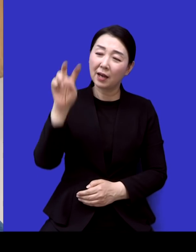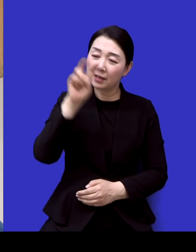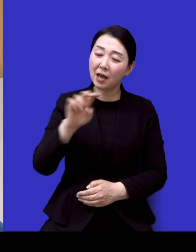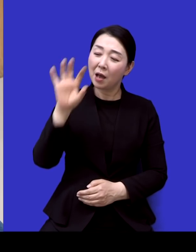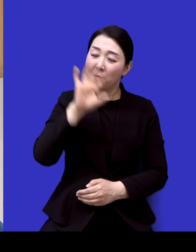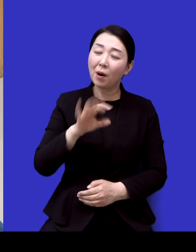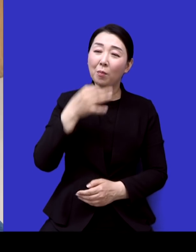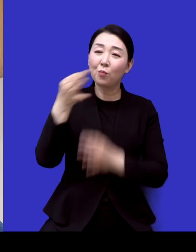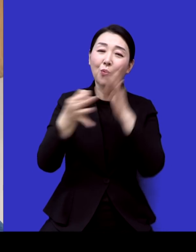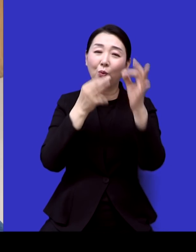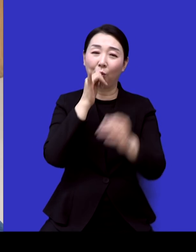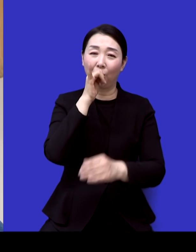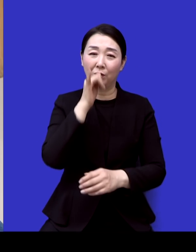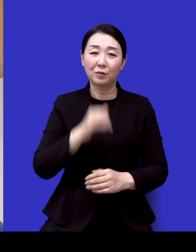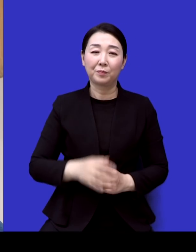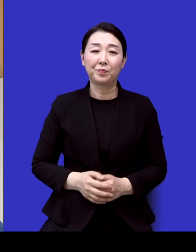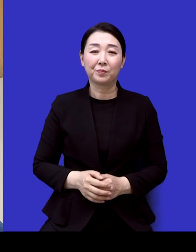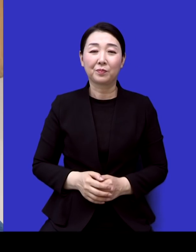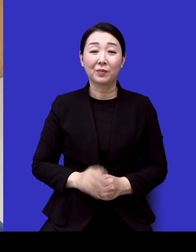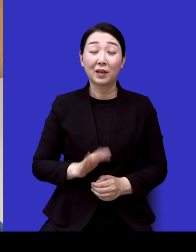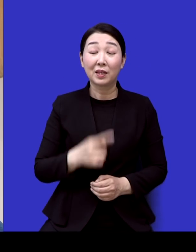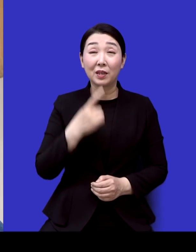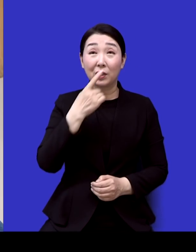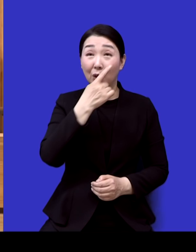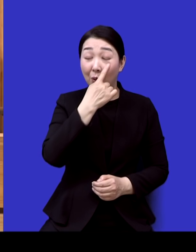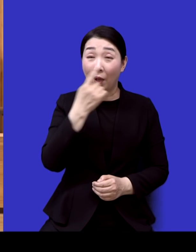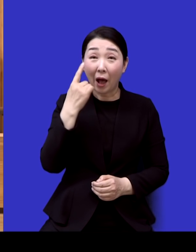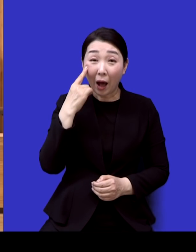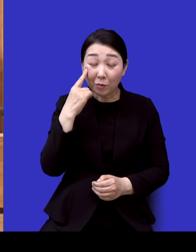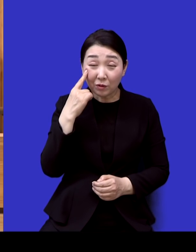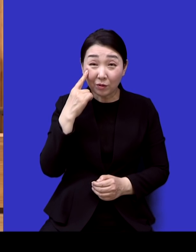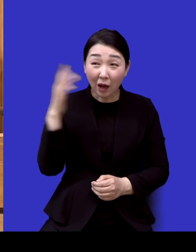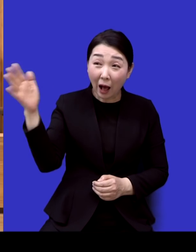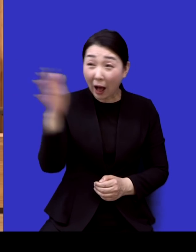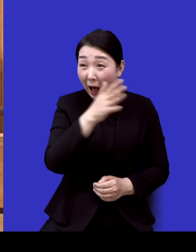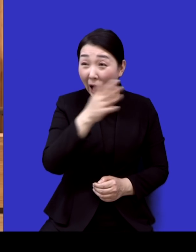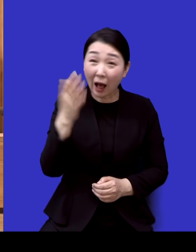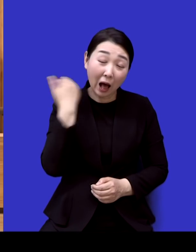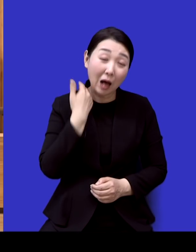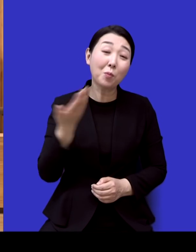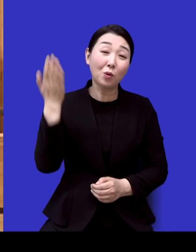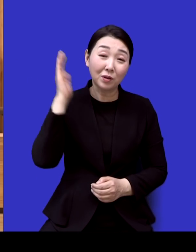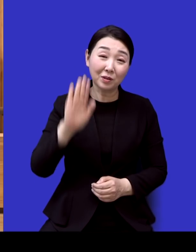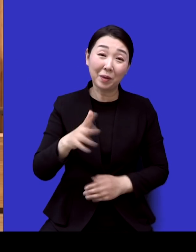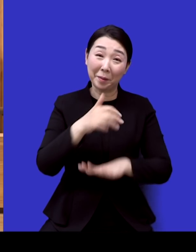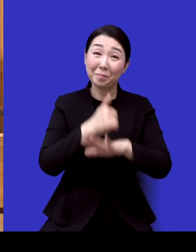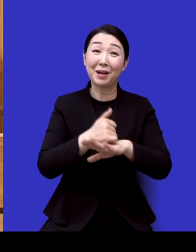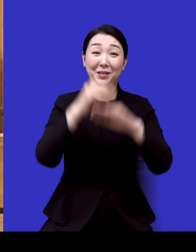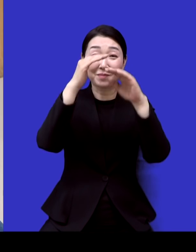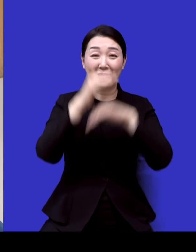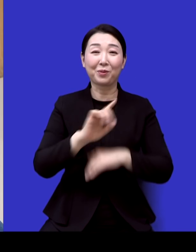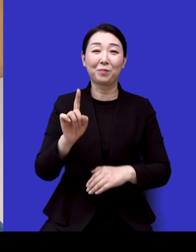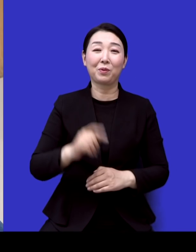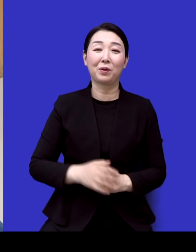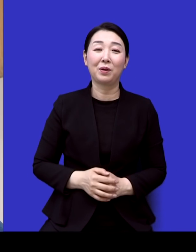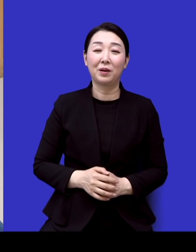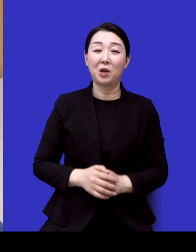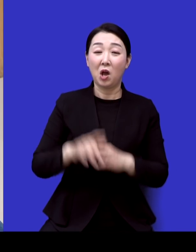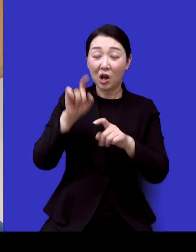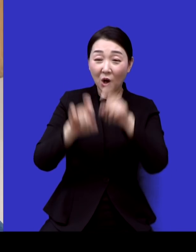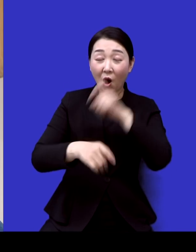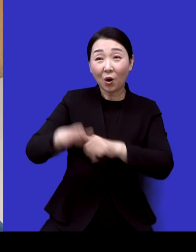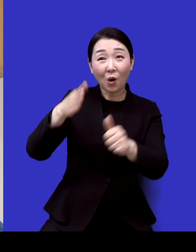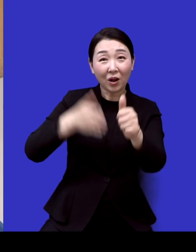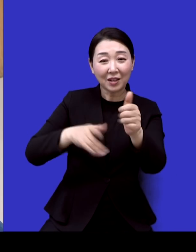불렀는데 이 눈에 아무 증거 아니 배어도 그래서 후렴이 이렇게 나옵니다.